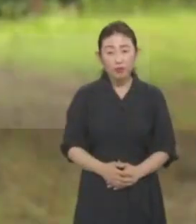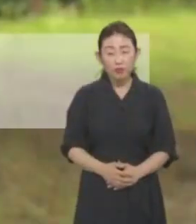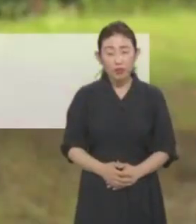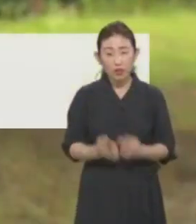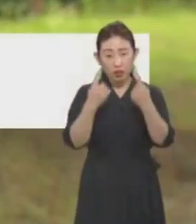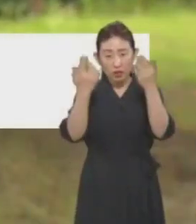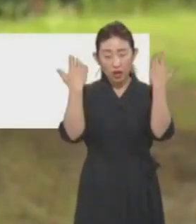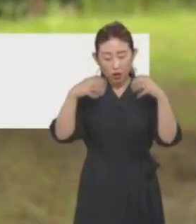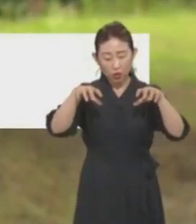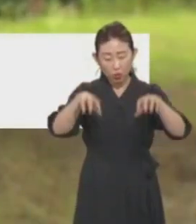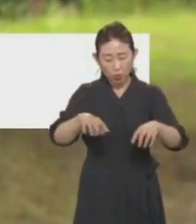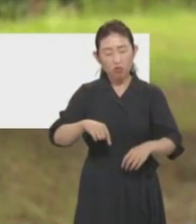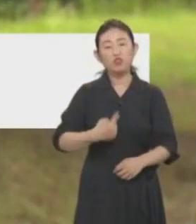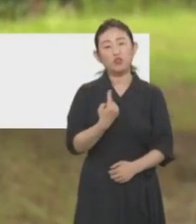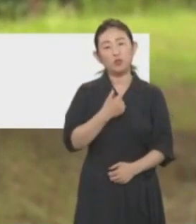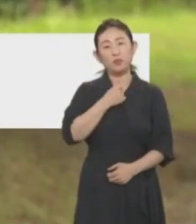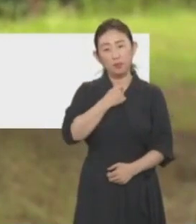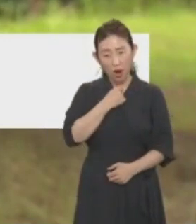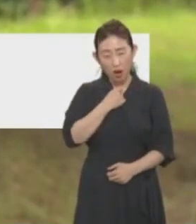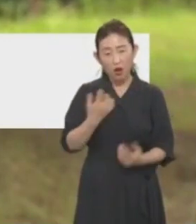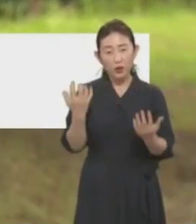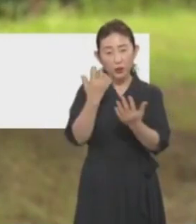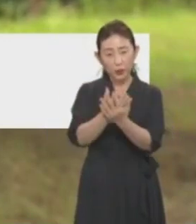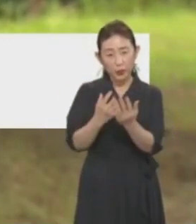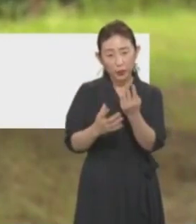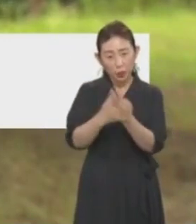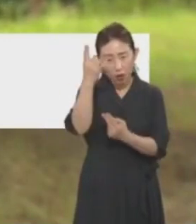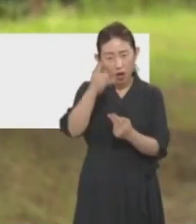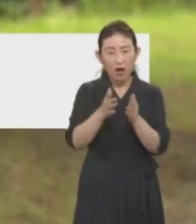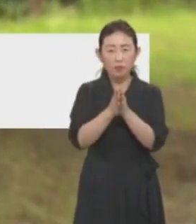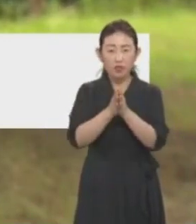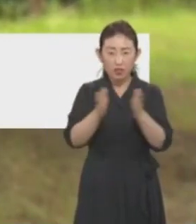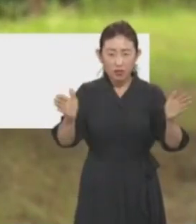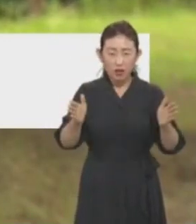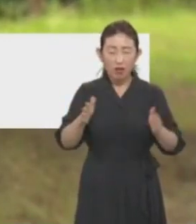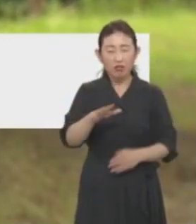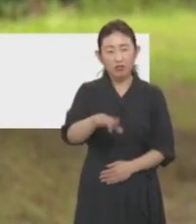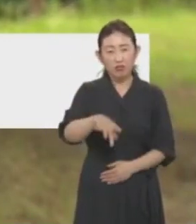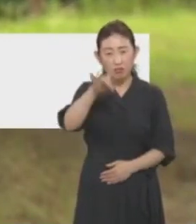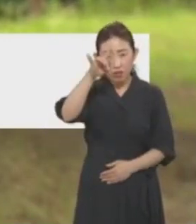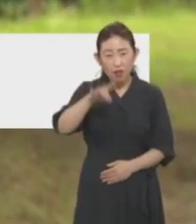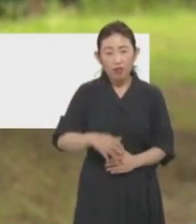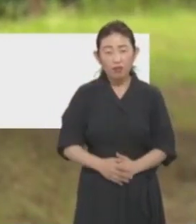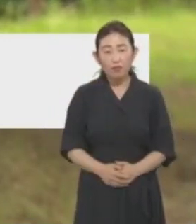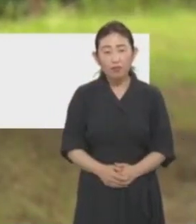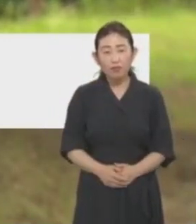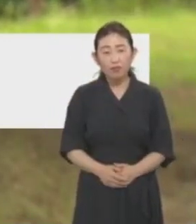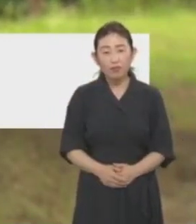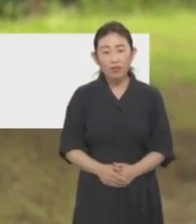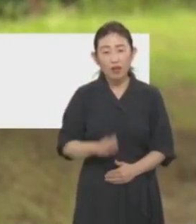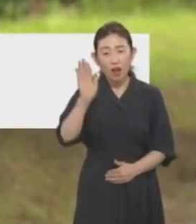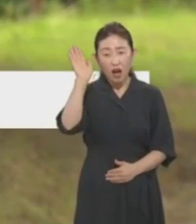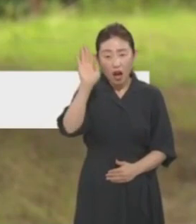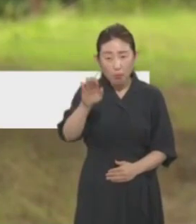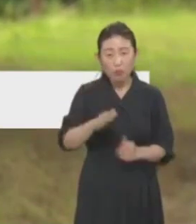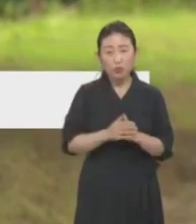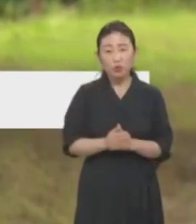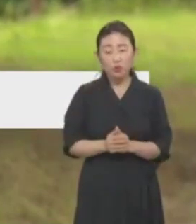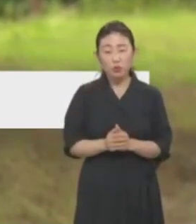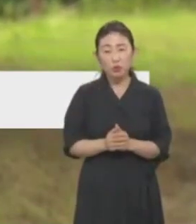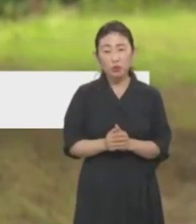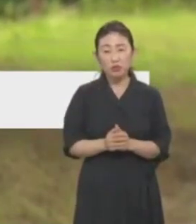사립대가 자발적으로 통합을 하겠다는 시도는 그 자체로도 큰 의미가 있었다고 생각하고요.